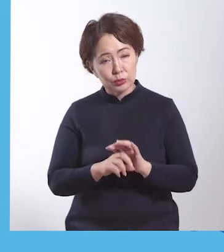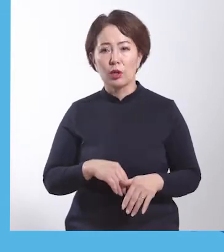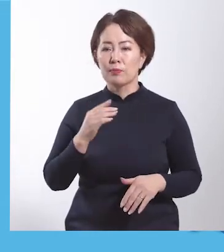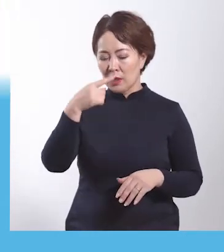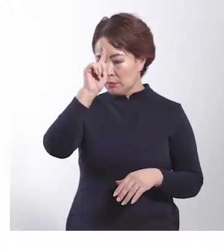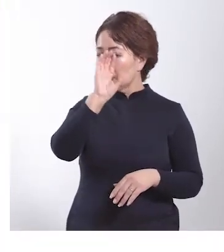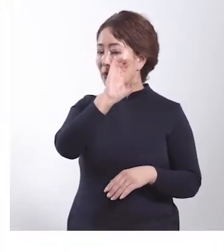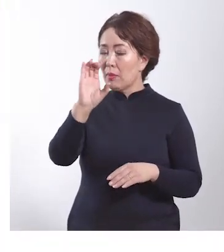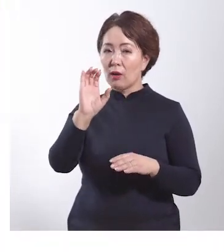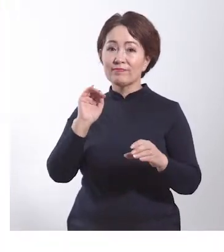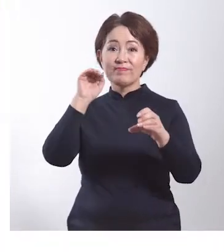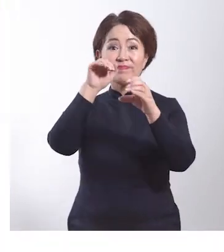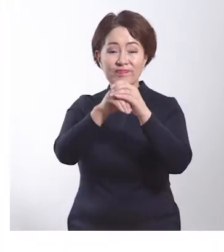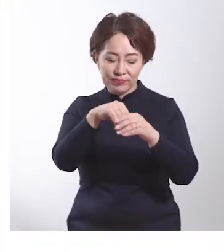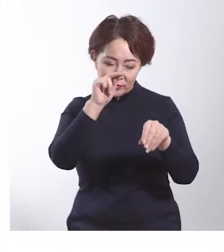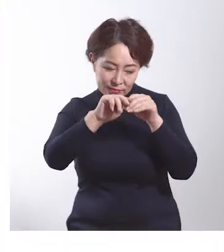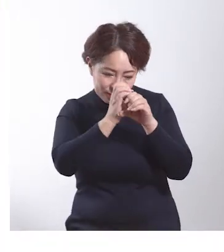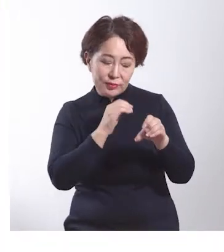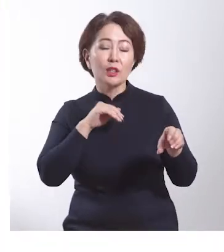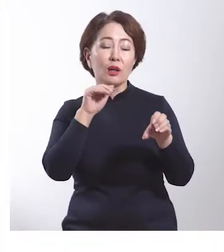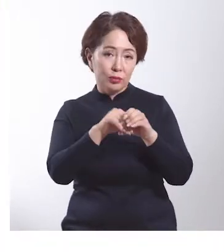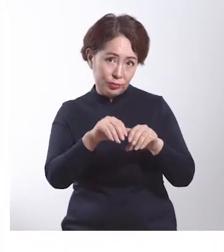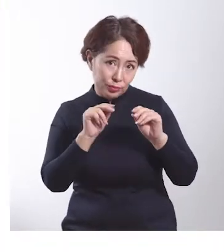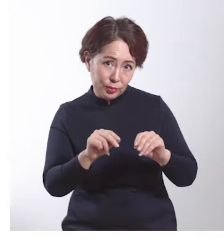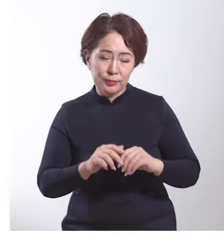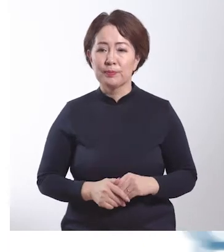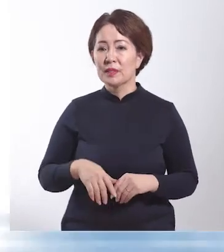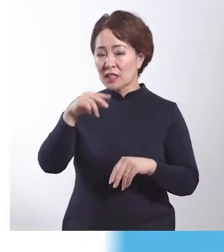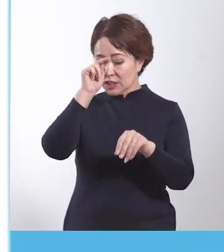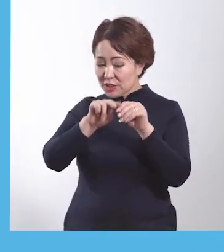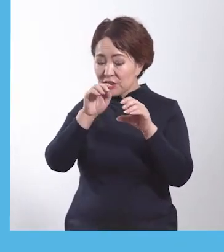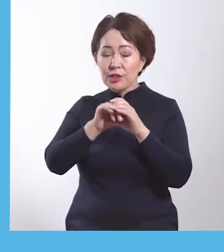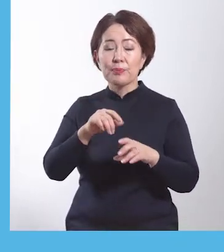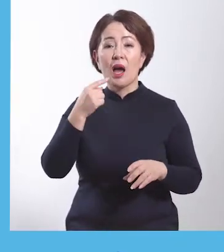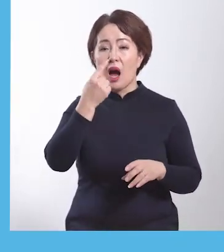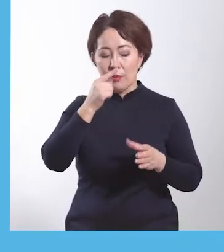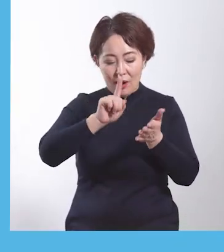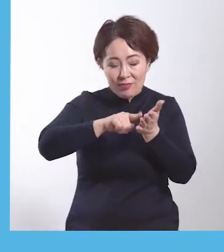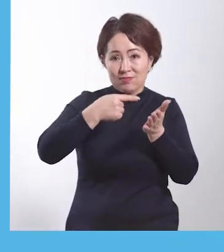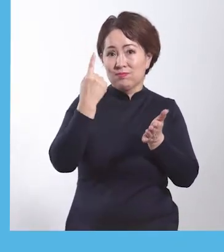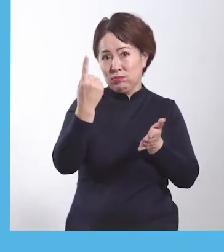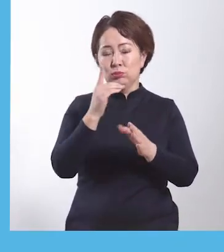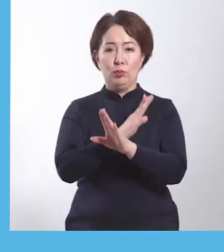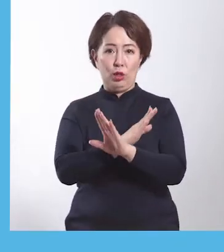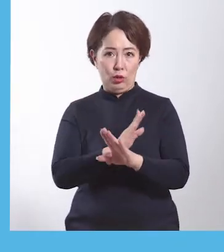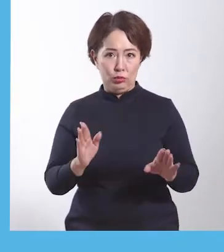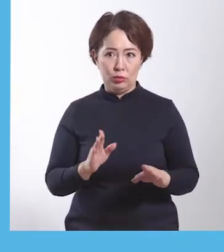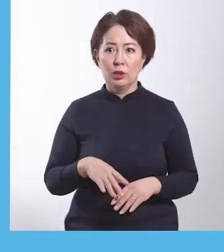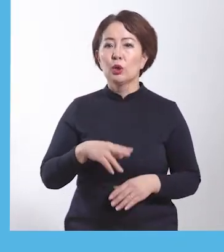болно. Эмнэлгийн байгууллагад хандан шинжилгээнд хамрагдаарай. Шинжилгээнд зөвхөн амны хөндийн арч